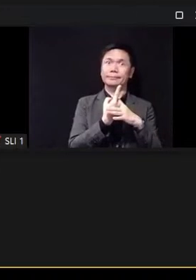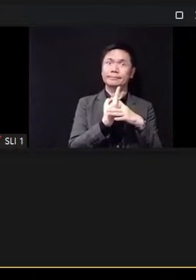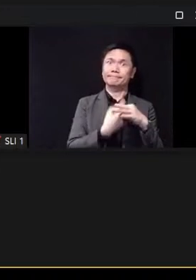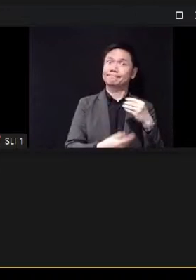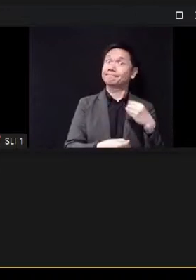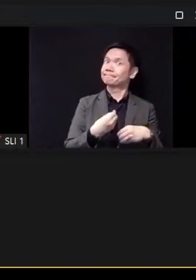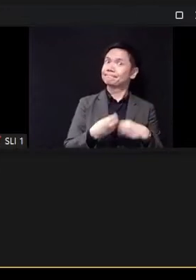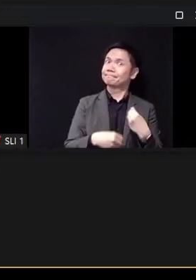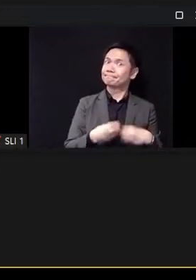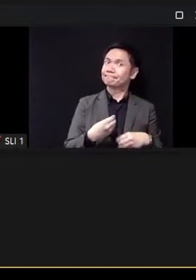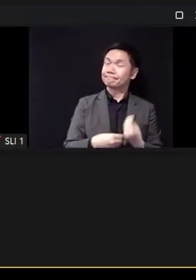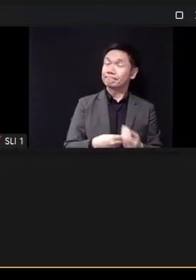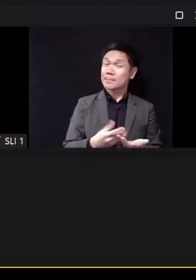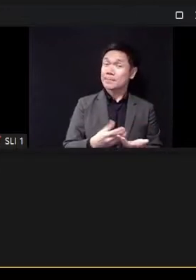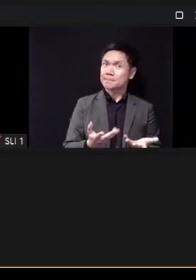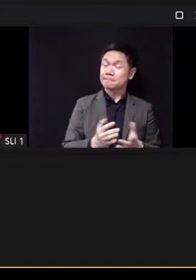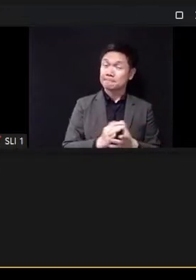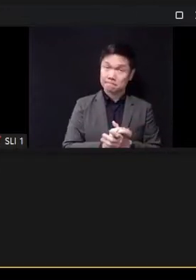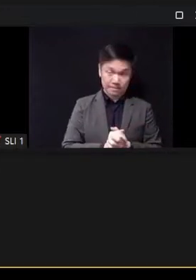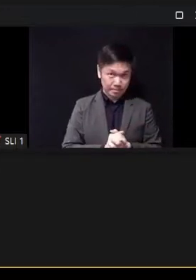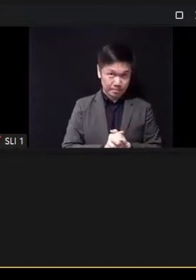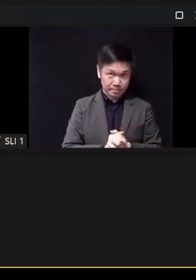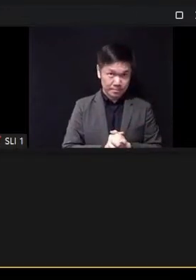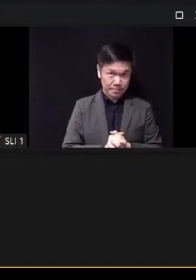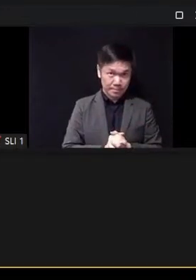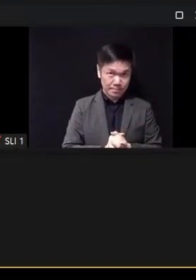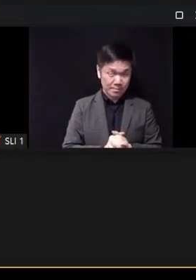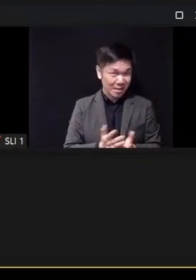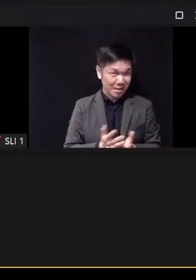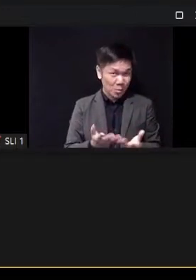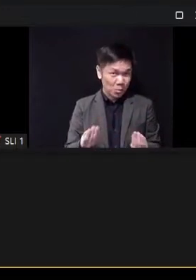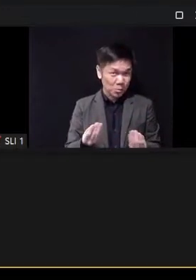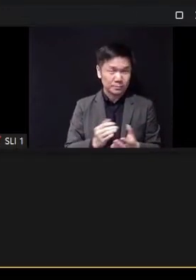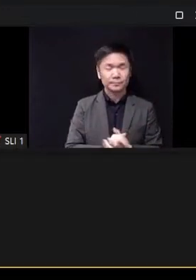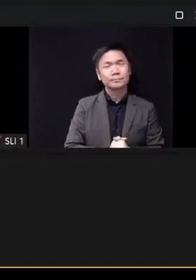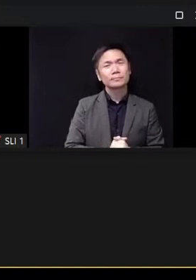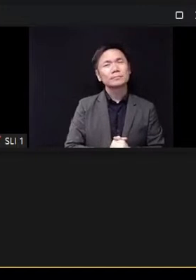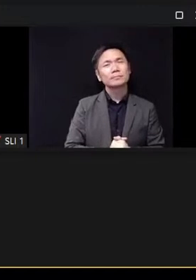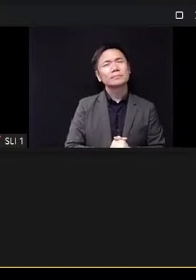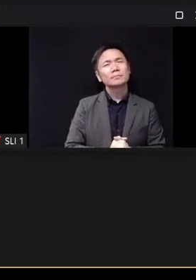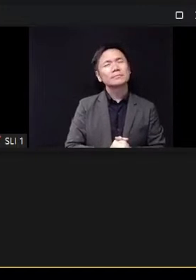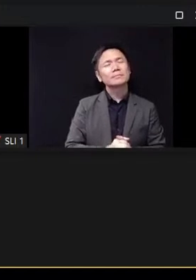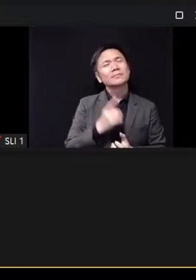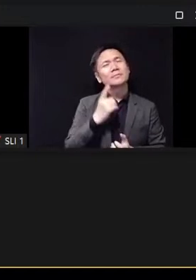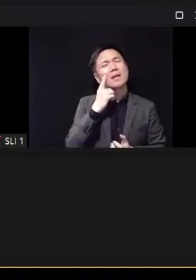значит, надо искать решение этим вопросам сегодня и сейчас.